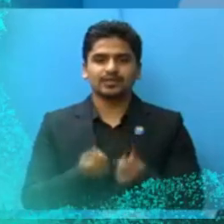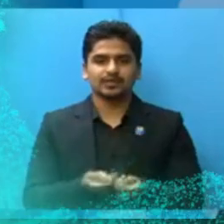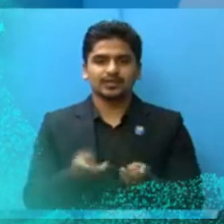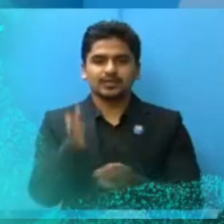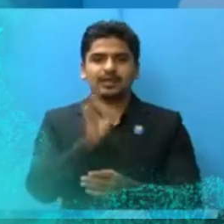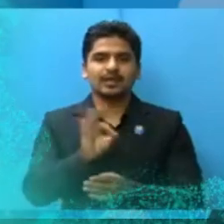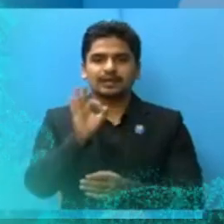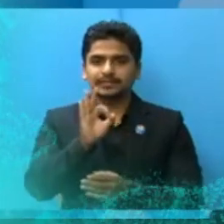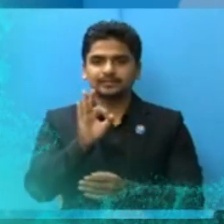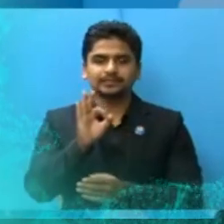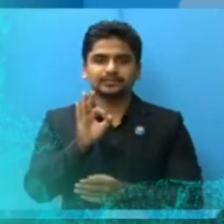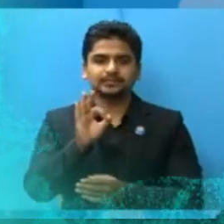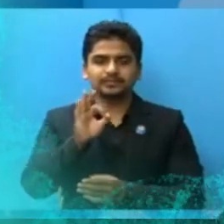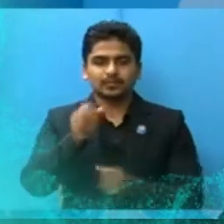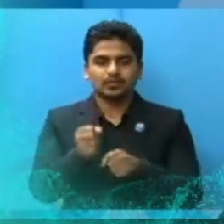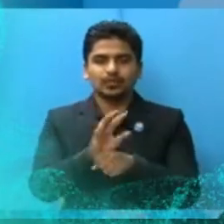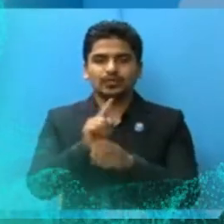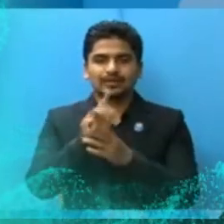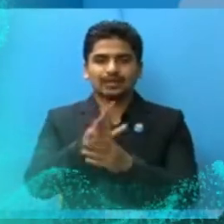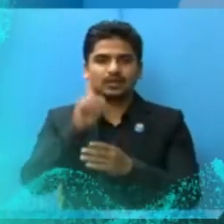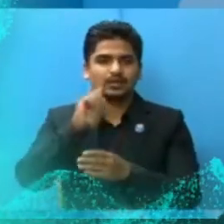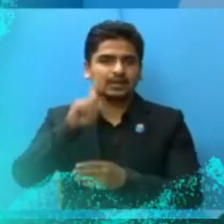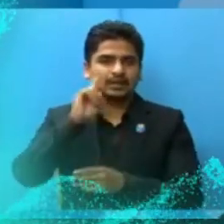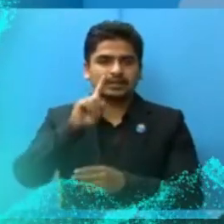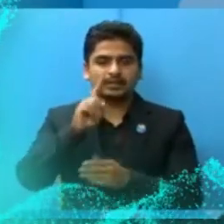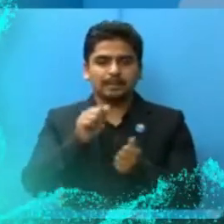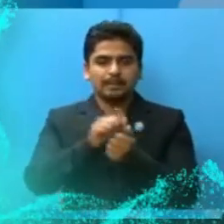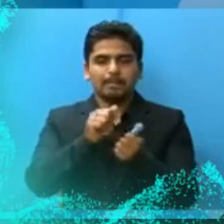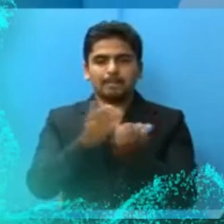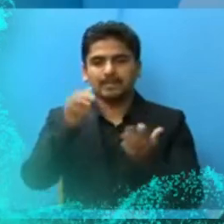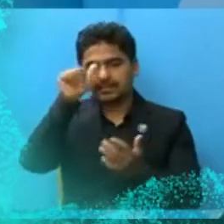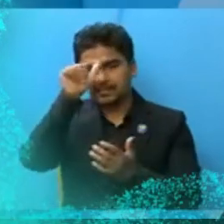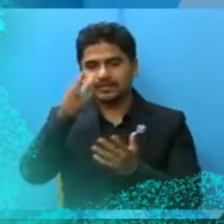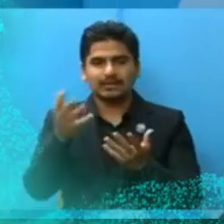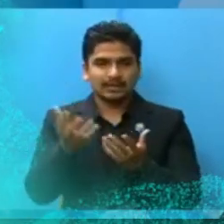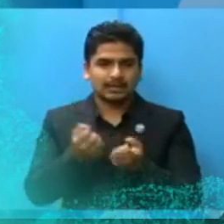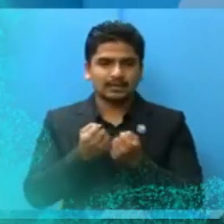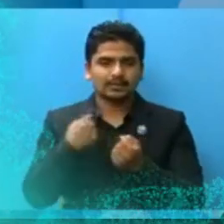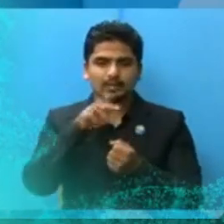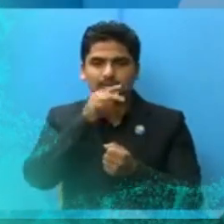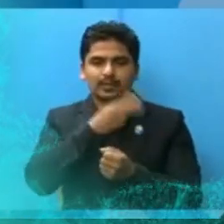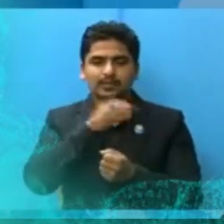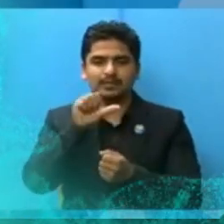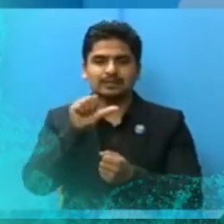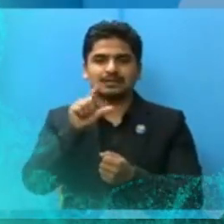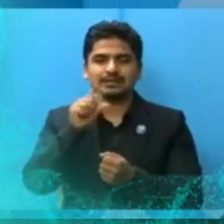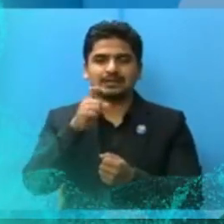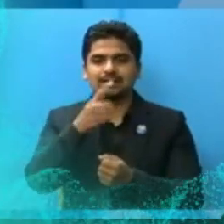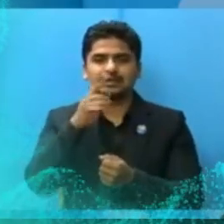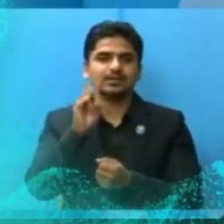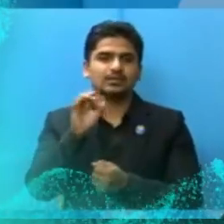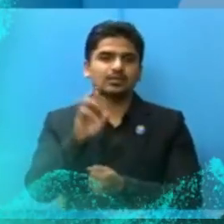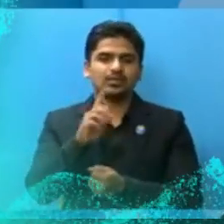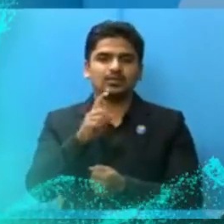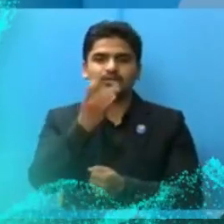जनसंख्या मंत्रालय को कोविड 19 को दैनिक प्रेस ब्रिफिंग लिएर म प्रवक्ता डाक्टर जागेश्वर गौतम यहाँ